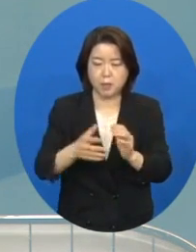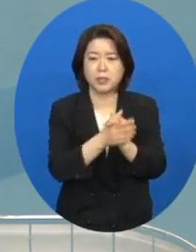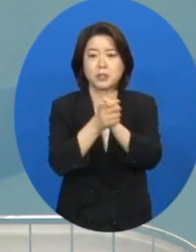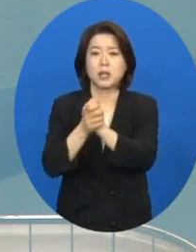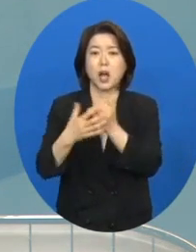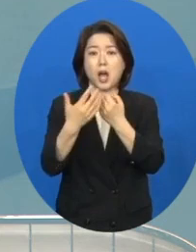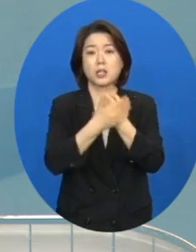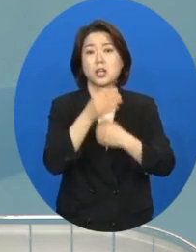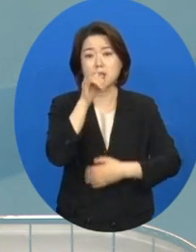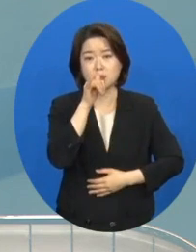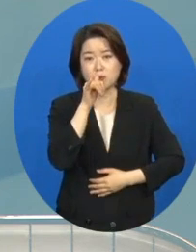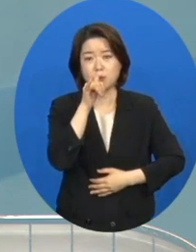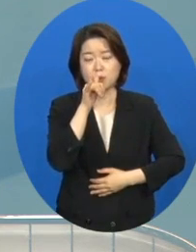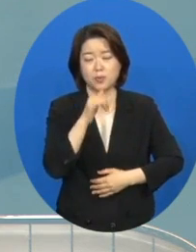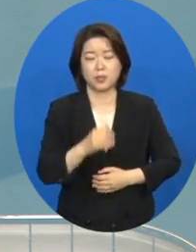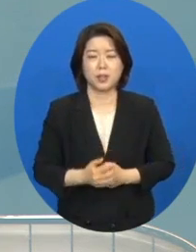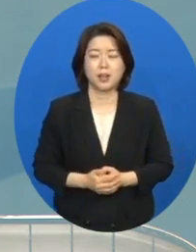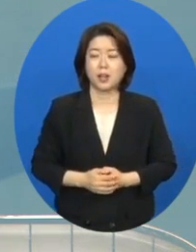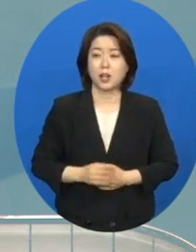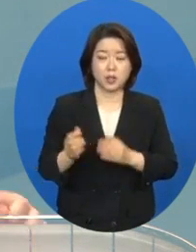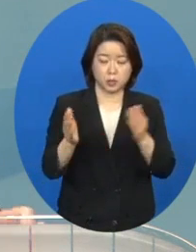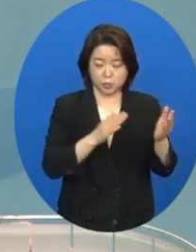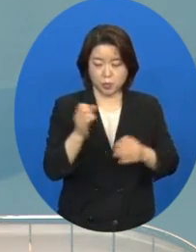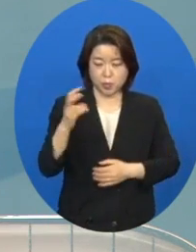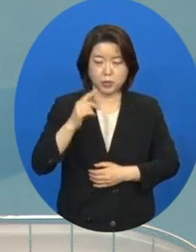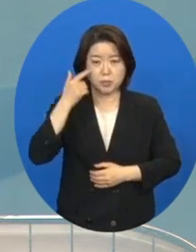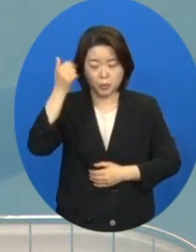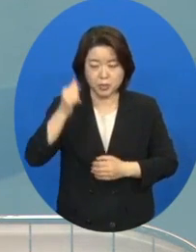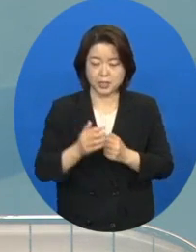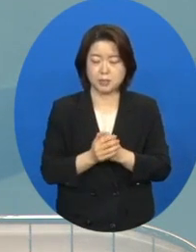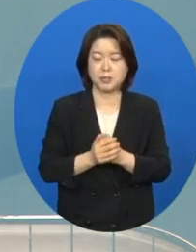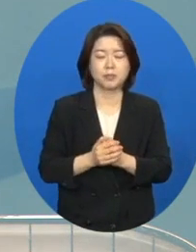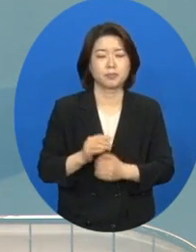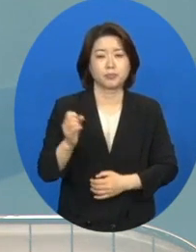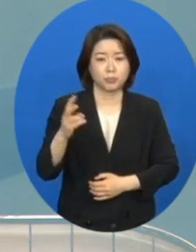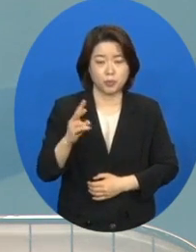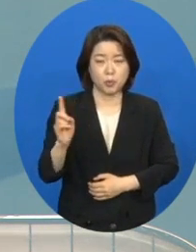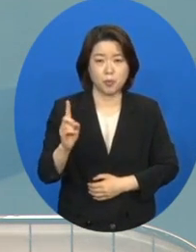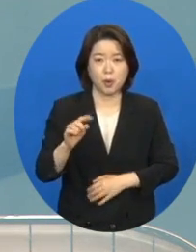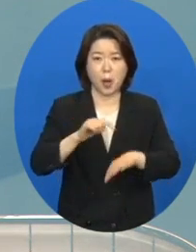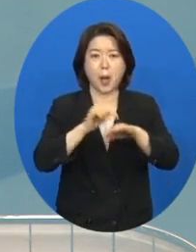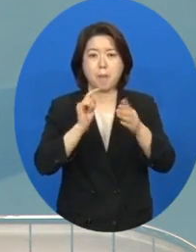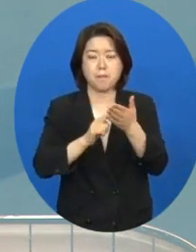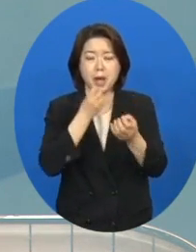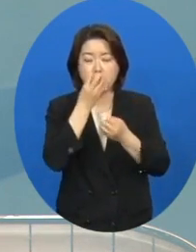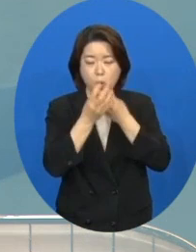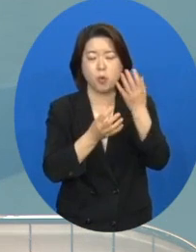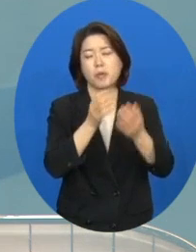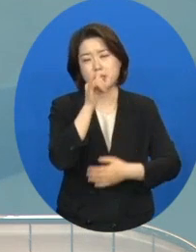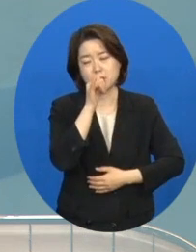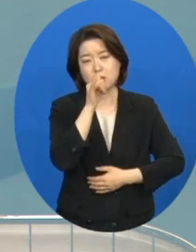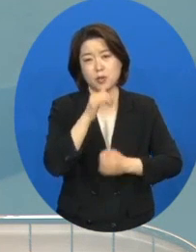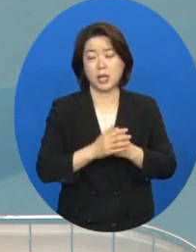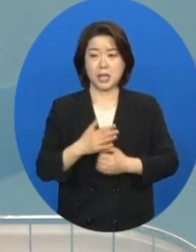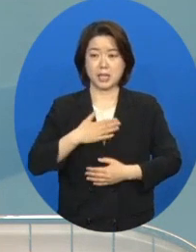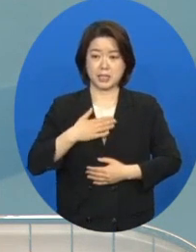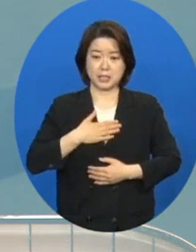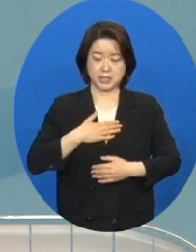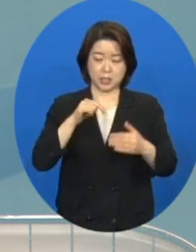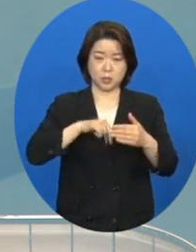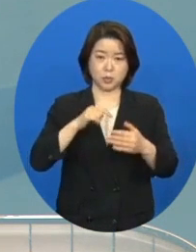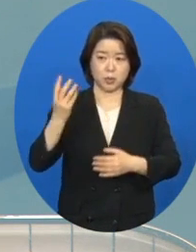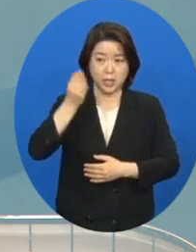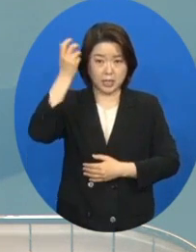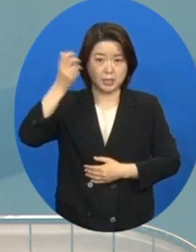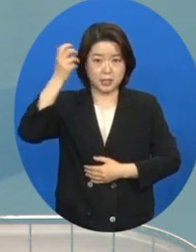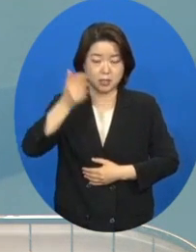있었습니다. 어느 목사님이 이렇게 정말 마음의 고백을 하시더라고요. 제 안에